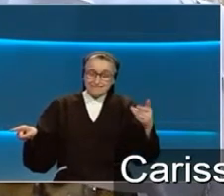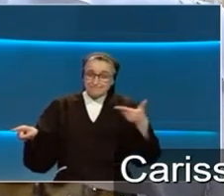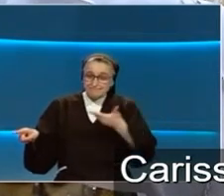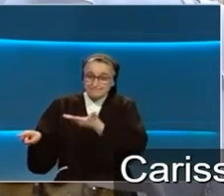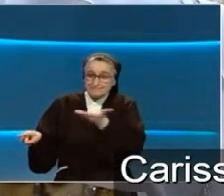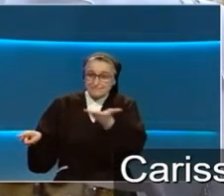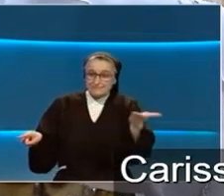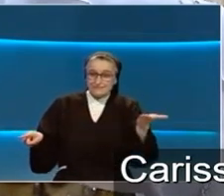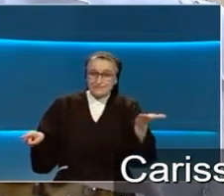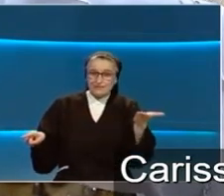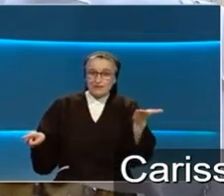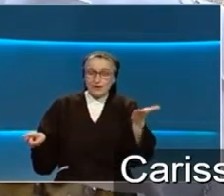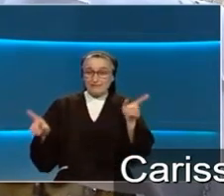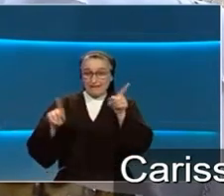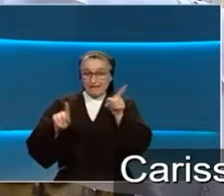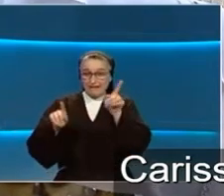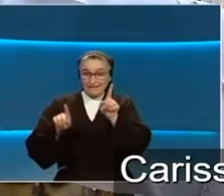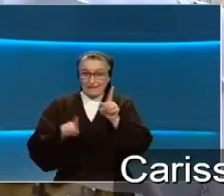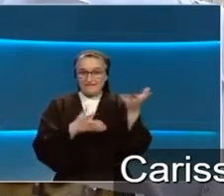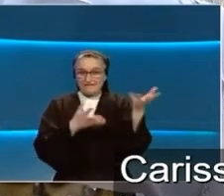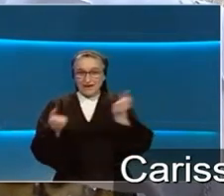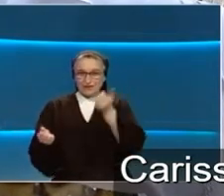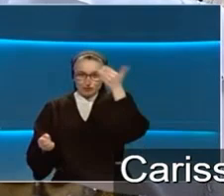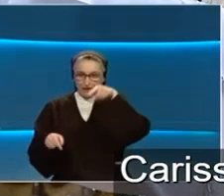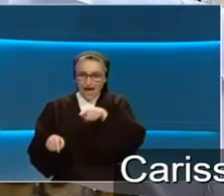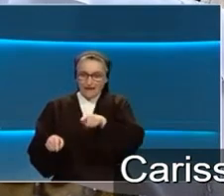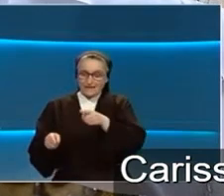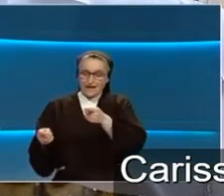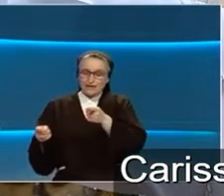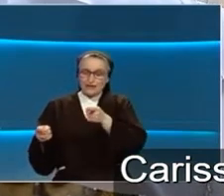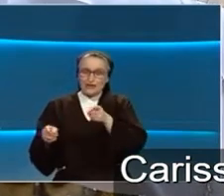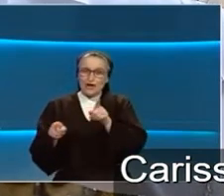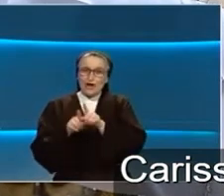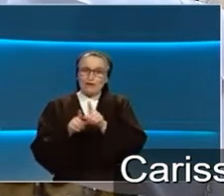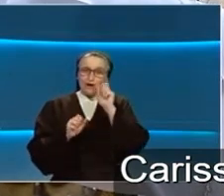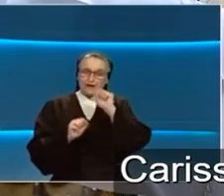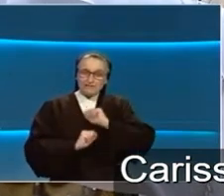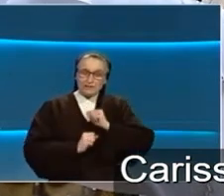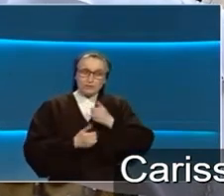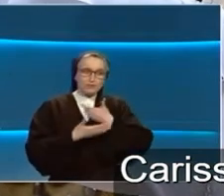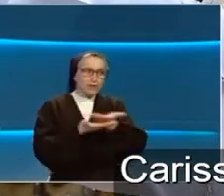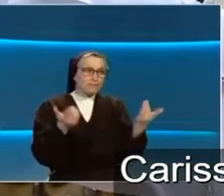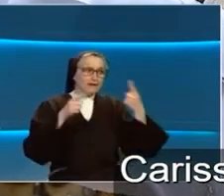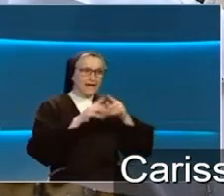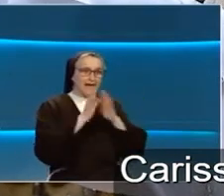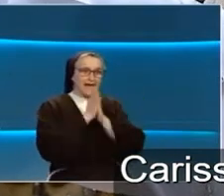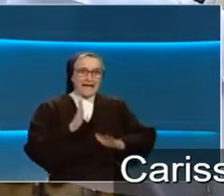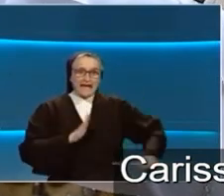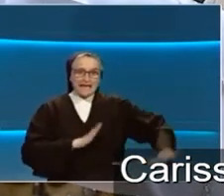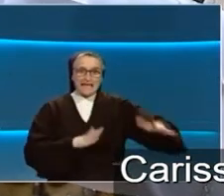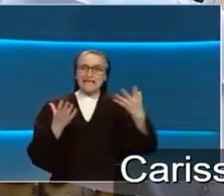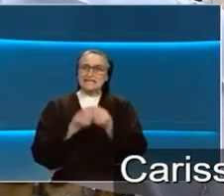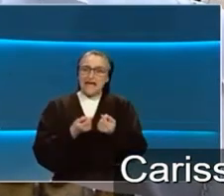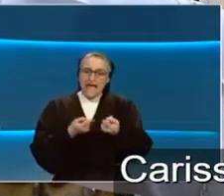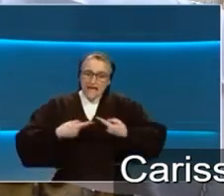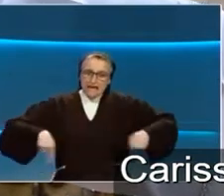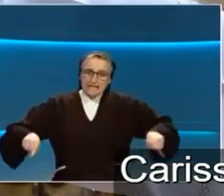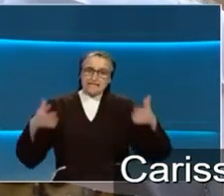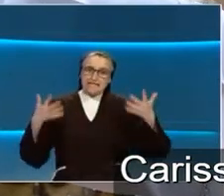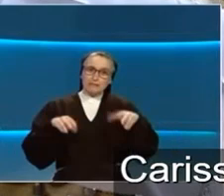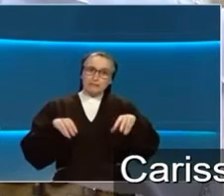Carissimi battezzandi, ora con fiducia davanti alla Chiesa e insieme a tutti coloro